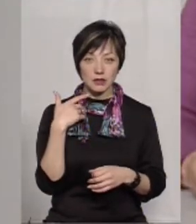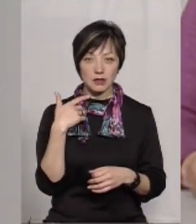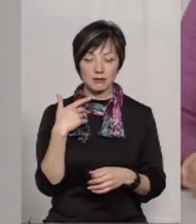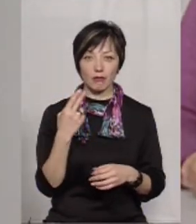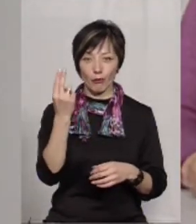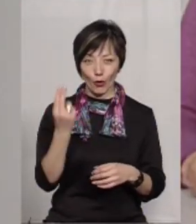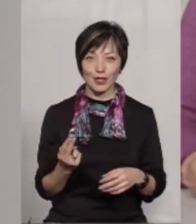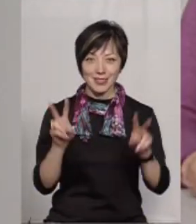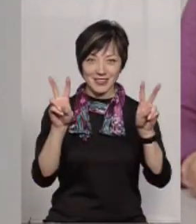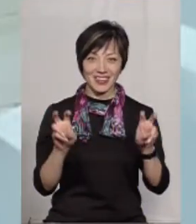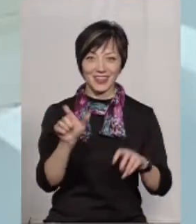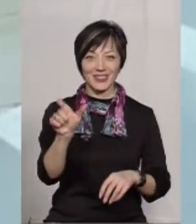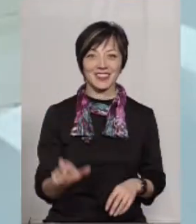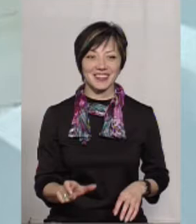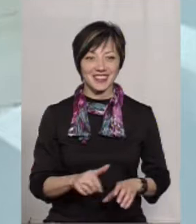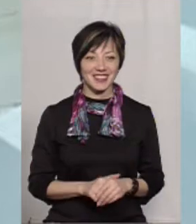протрезвіє?